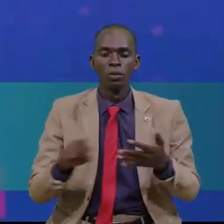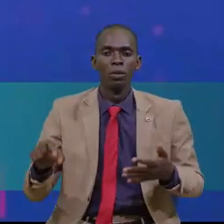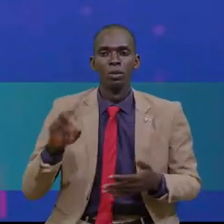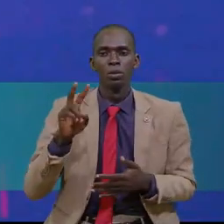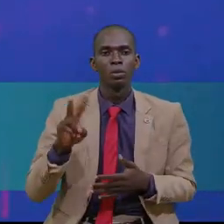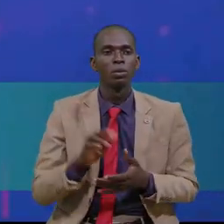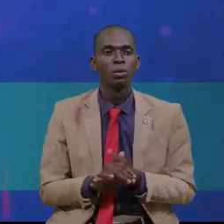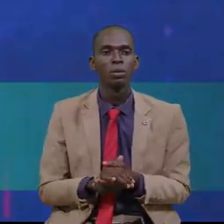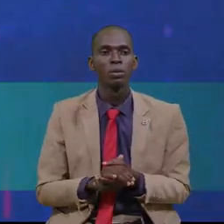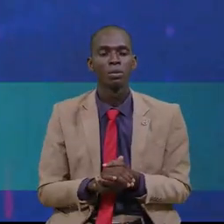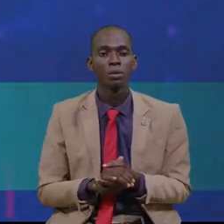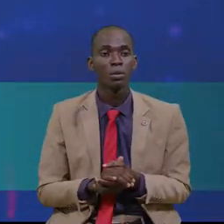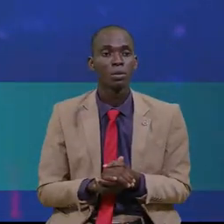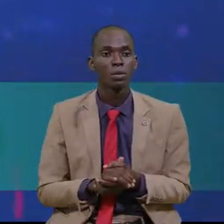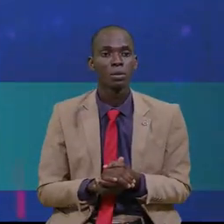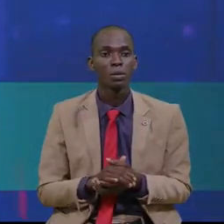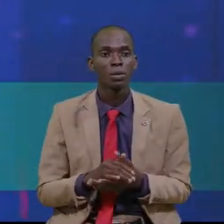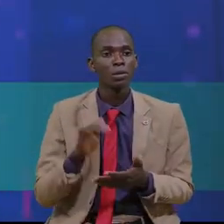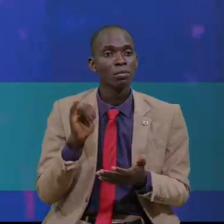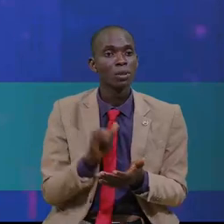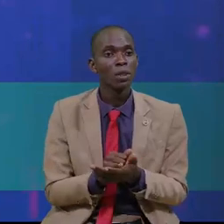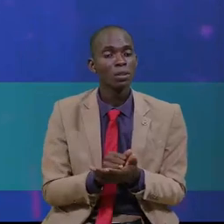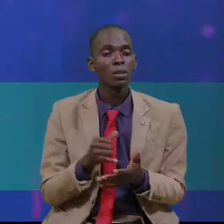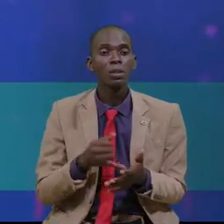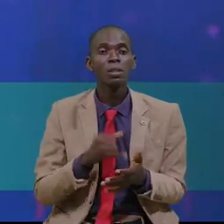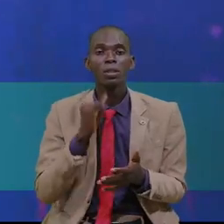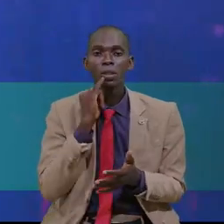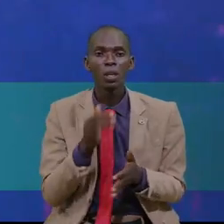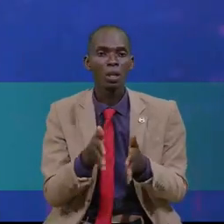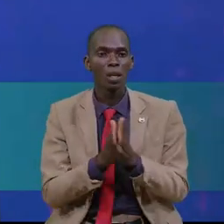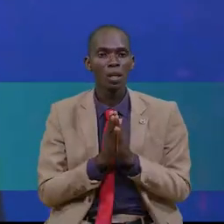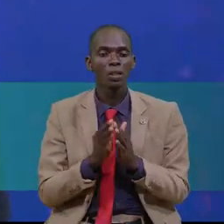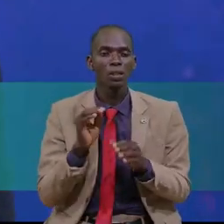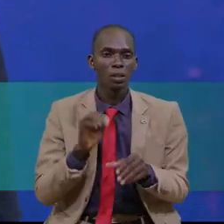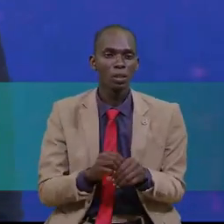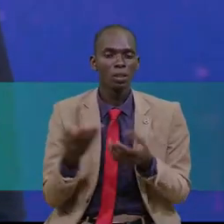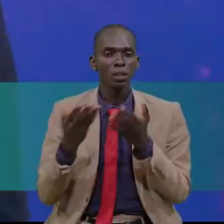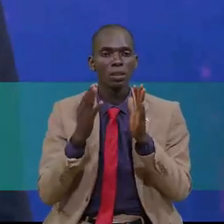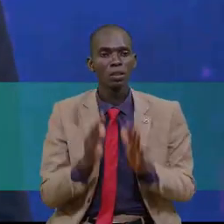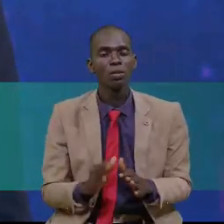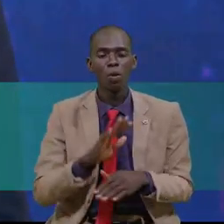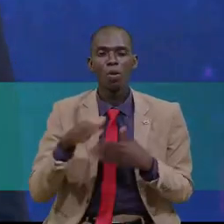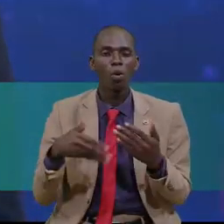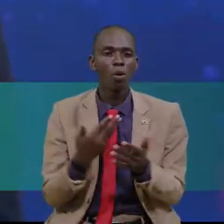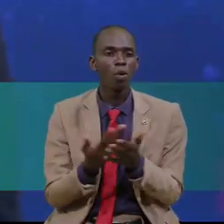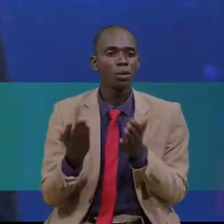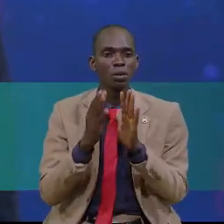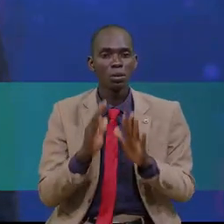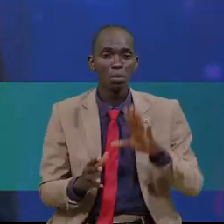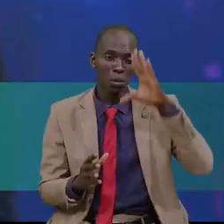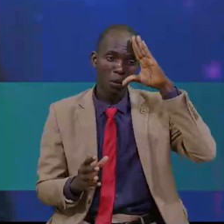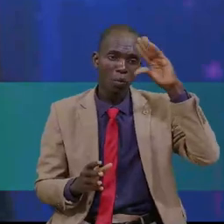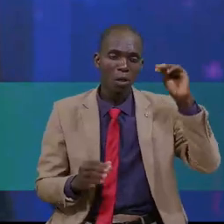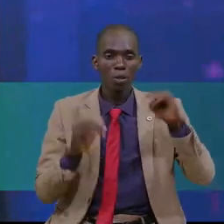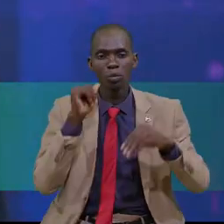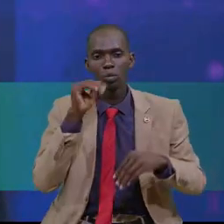4, verset 2. Verset 2 nous dit du reste que qu'on demande des dispensateurs, hommes